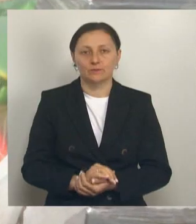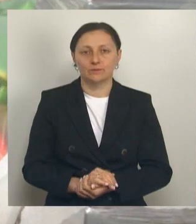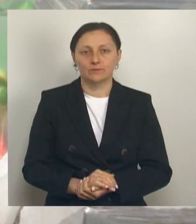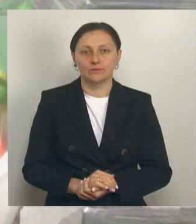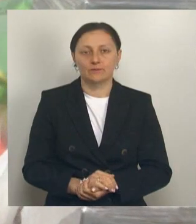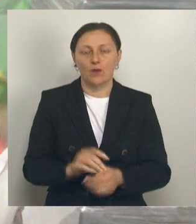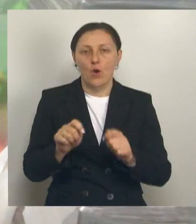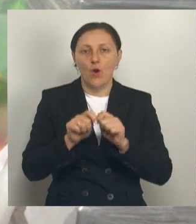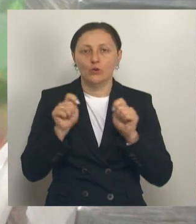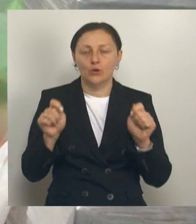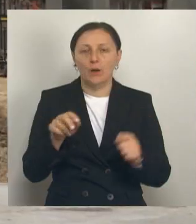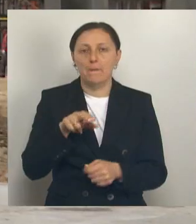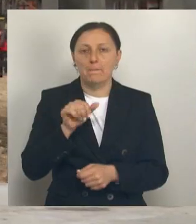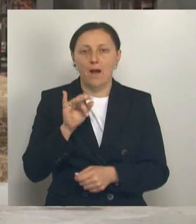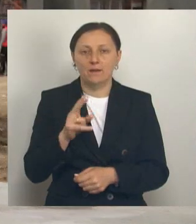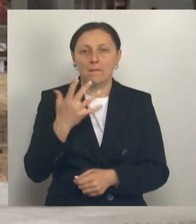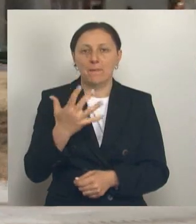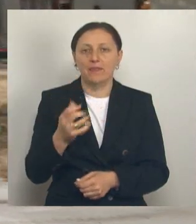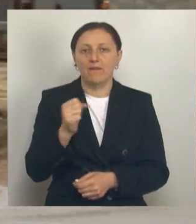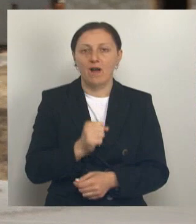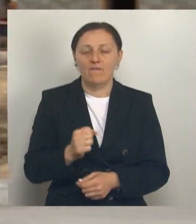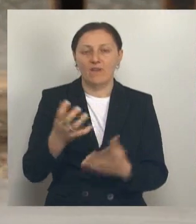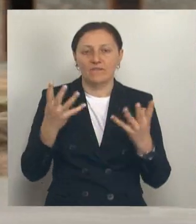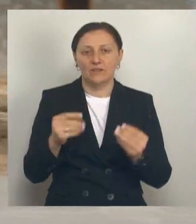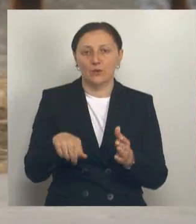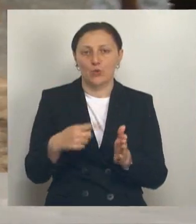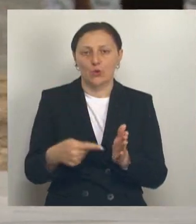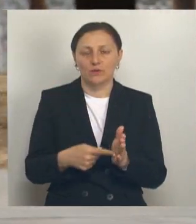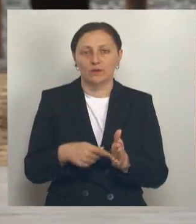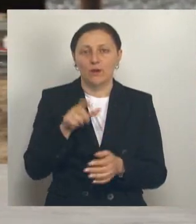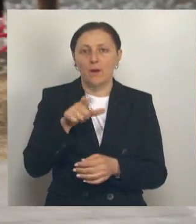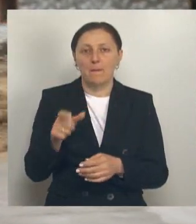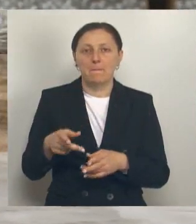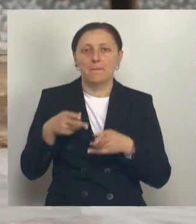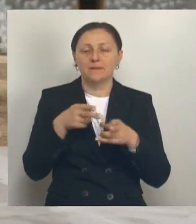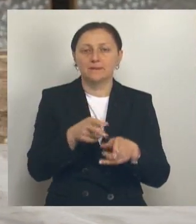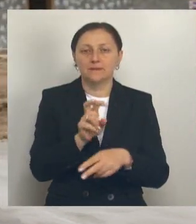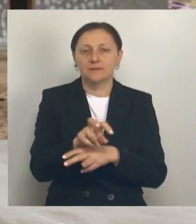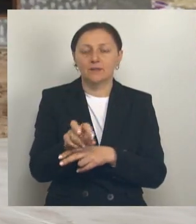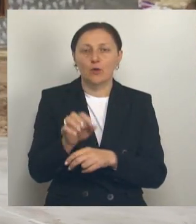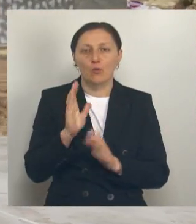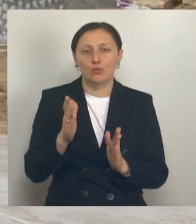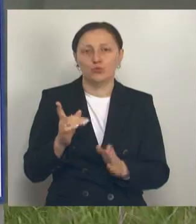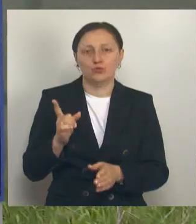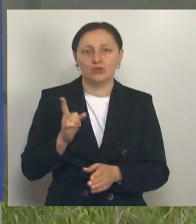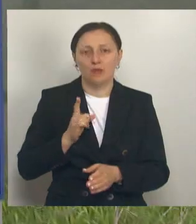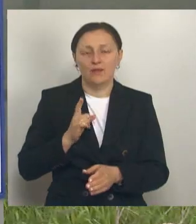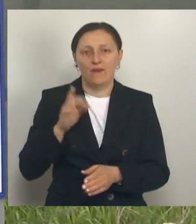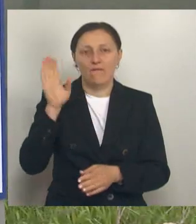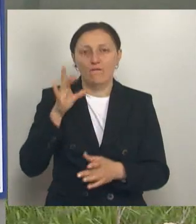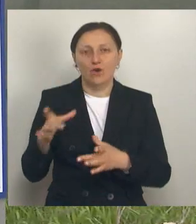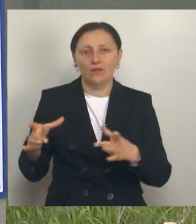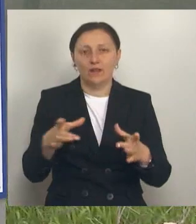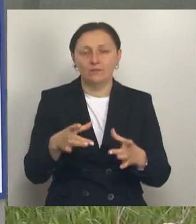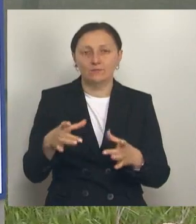откроют в парк Калейдоскоп 5 августа в день города посетителей помимо зоны аттракционов будут ждать водоем с пирсом